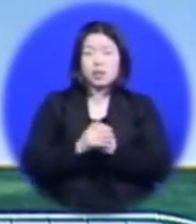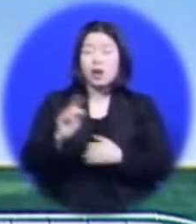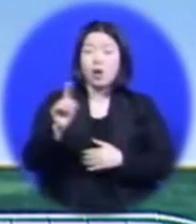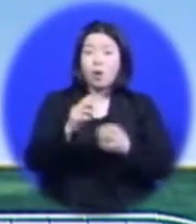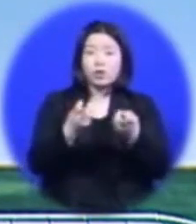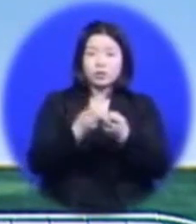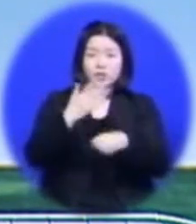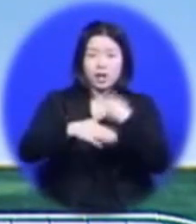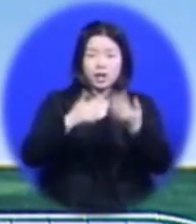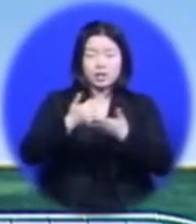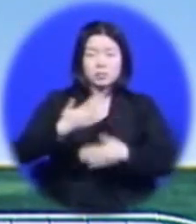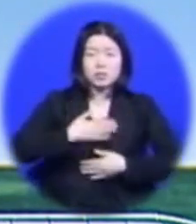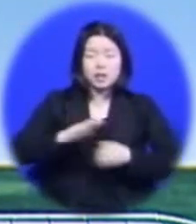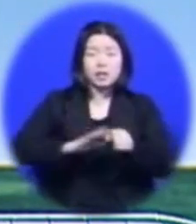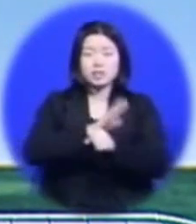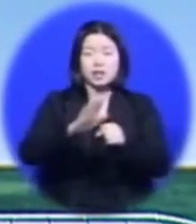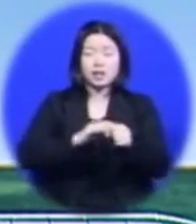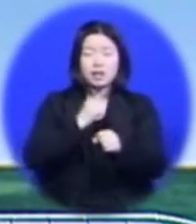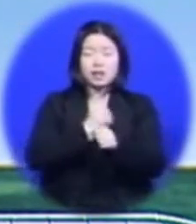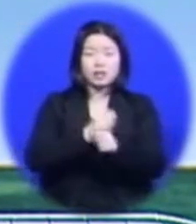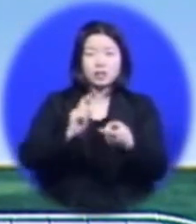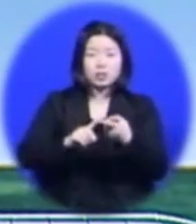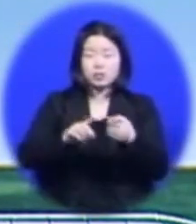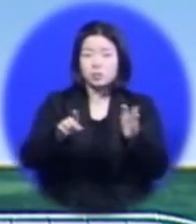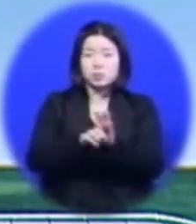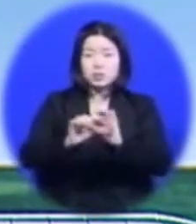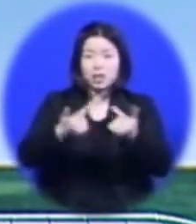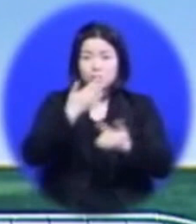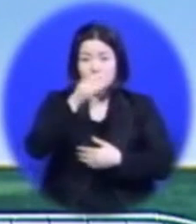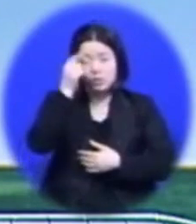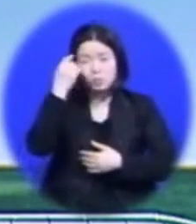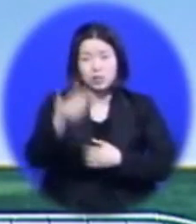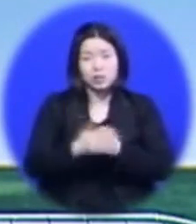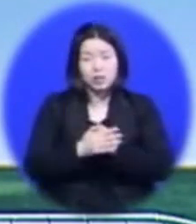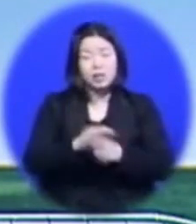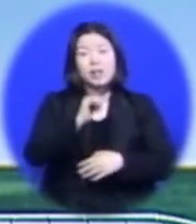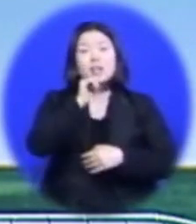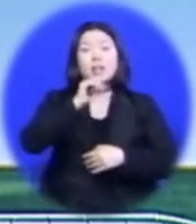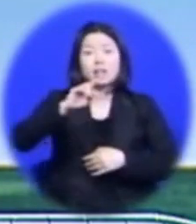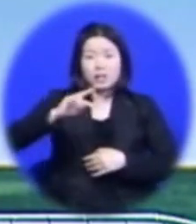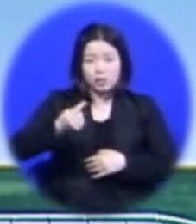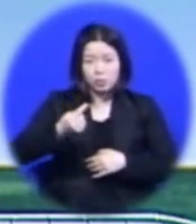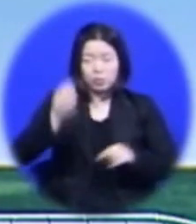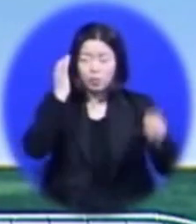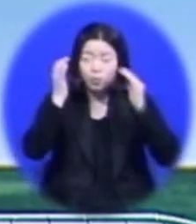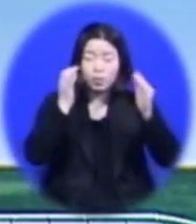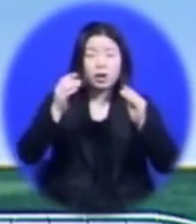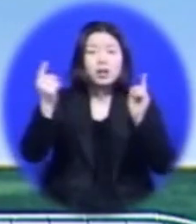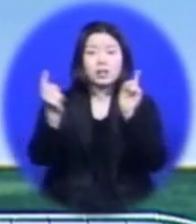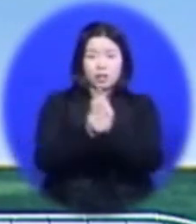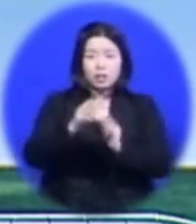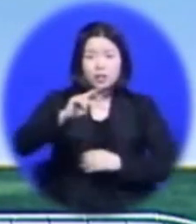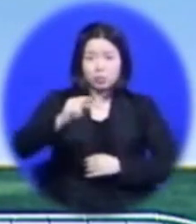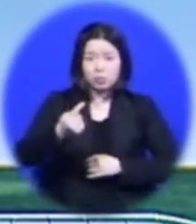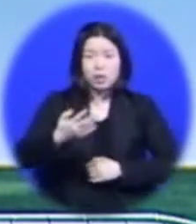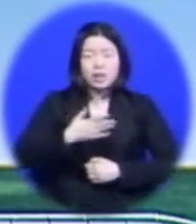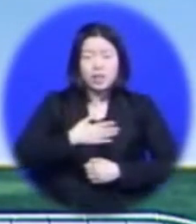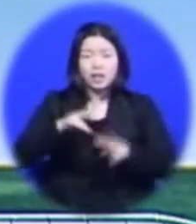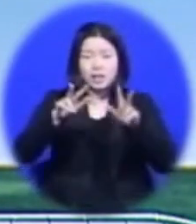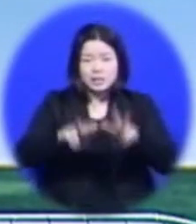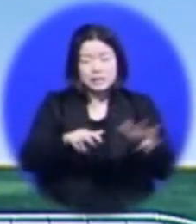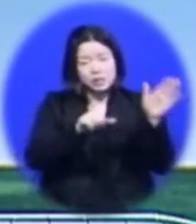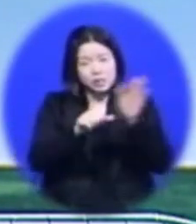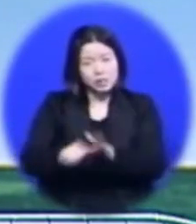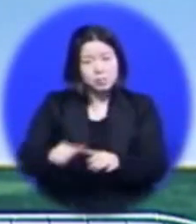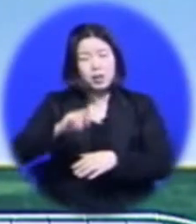어떻게 하나님이 나를 사랑한다는 걸 안 믿을 수 있어요? 가난하다고? 환난을 당했다고? 내가 지금